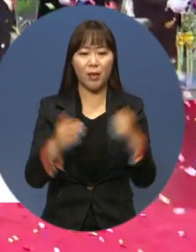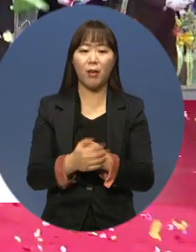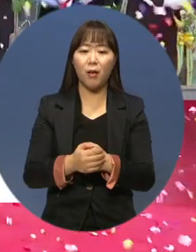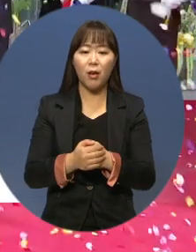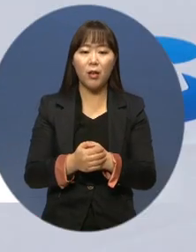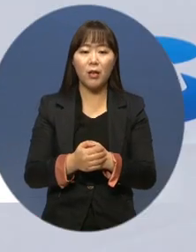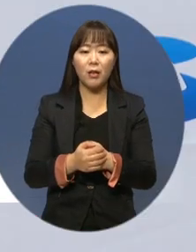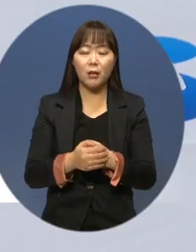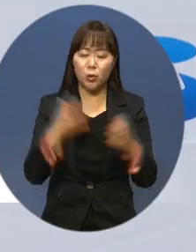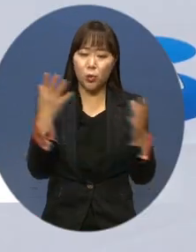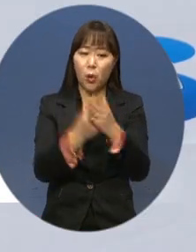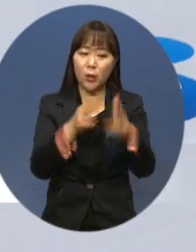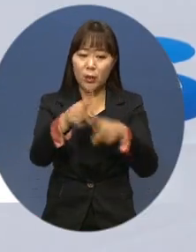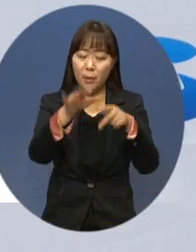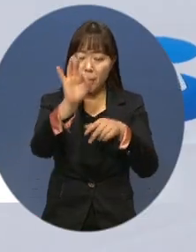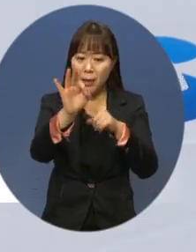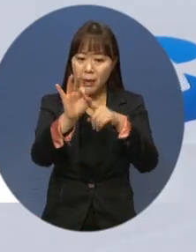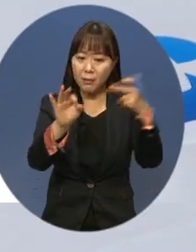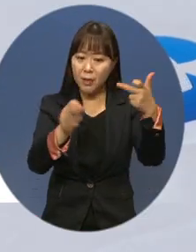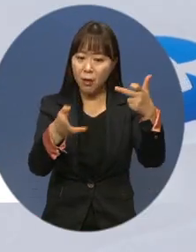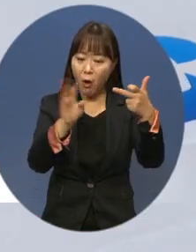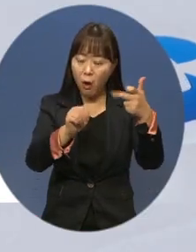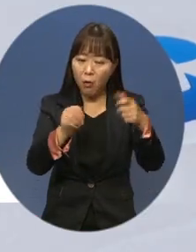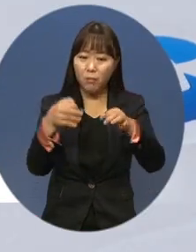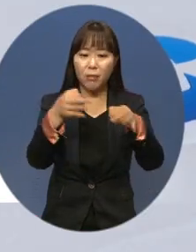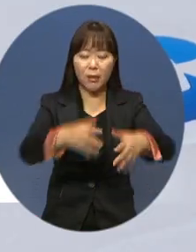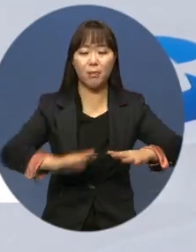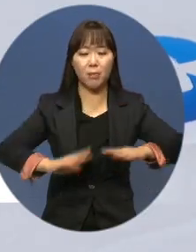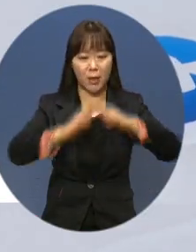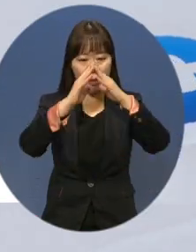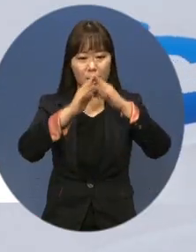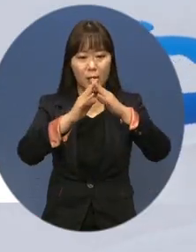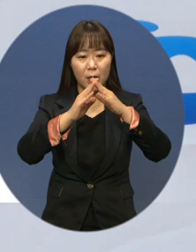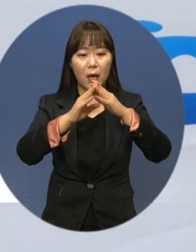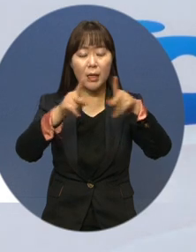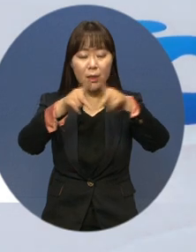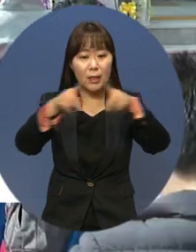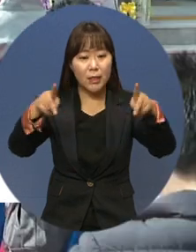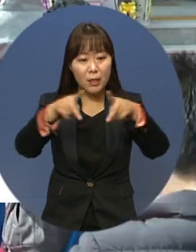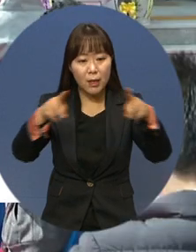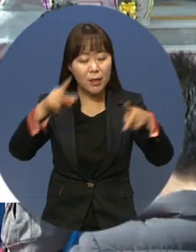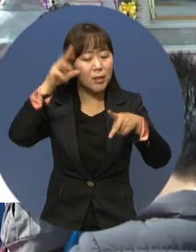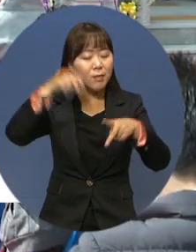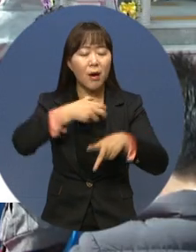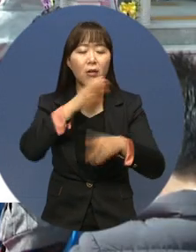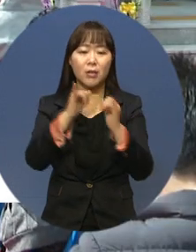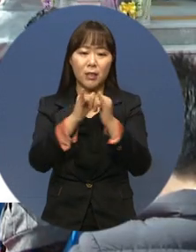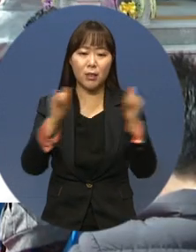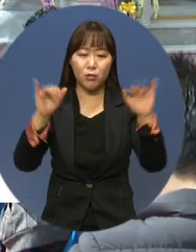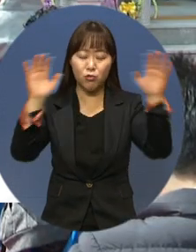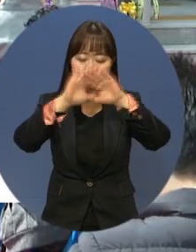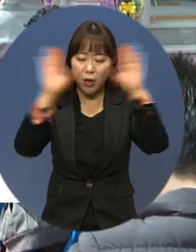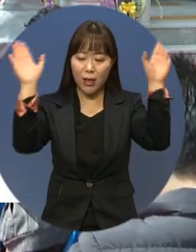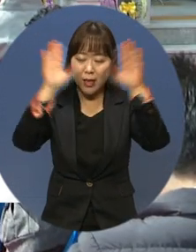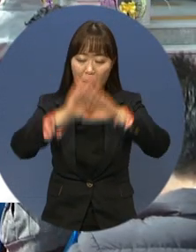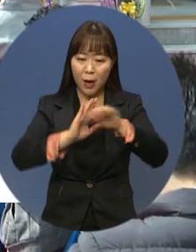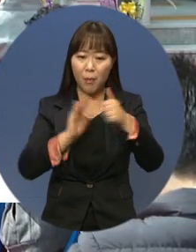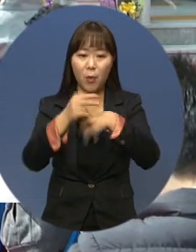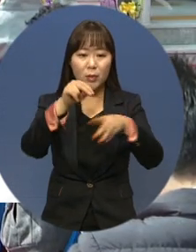소라면 서부로에 총 사업비 17억 원을 들여 건축한 지상 2층 규모의 치매 어르신 주 야간